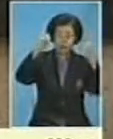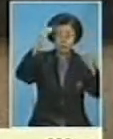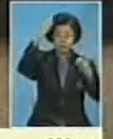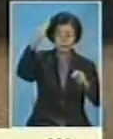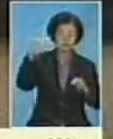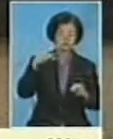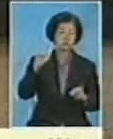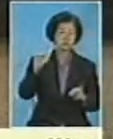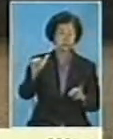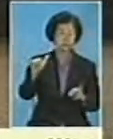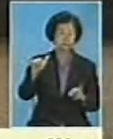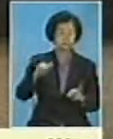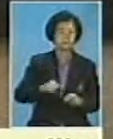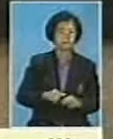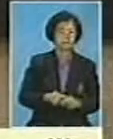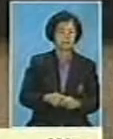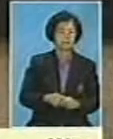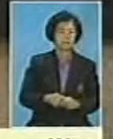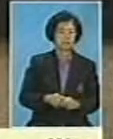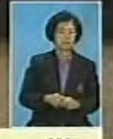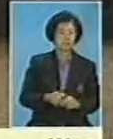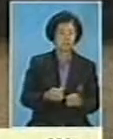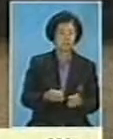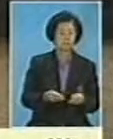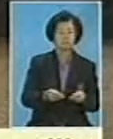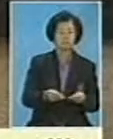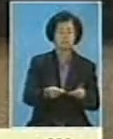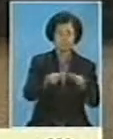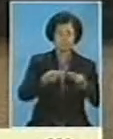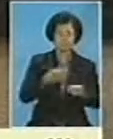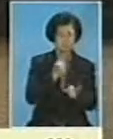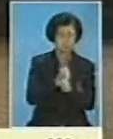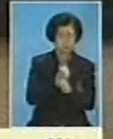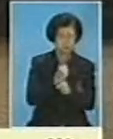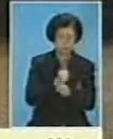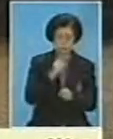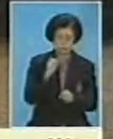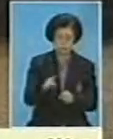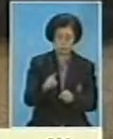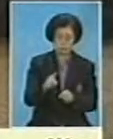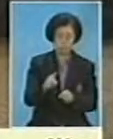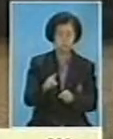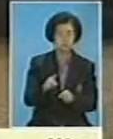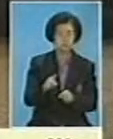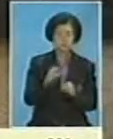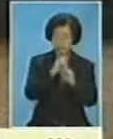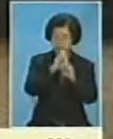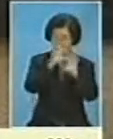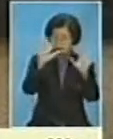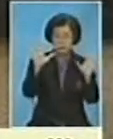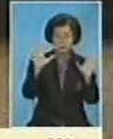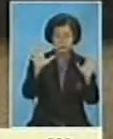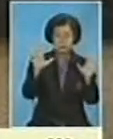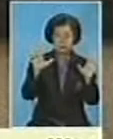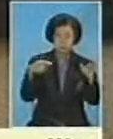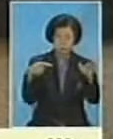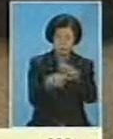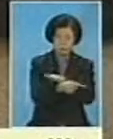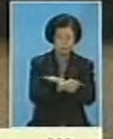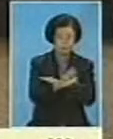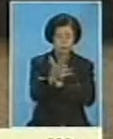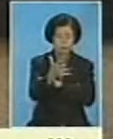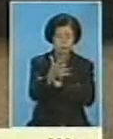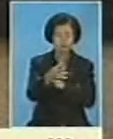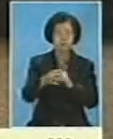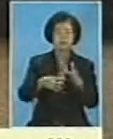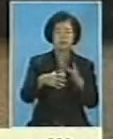นตรีโดยให้ปฏิบัติหน้าที่อย่างเร่งด่วนและโปร่งใสไม่ให้มีการทุจริตในเรื่องการ